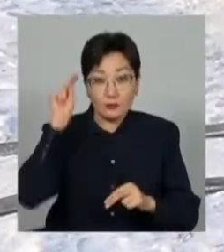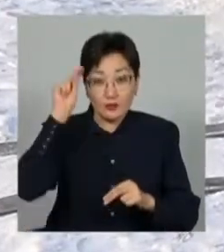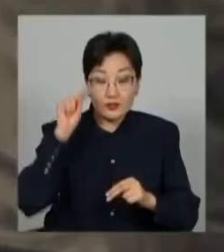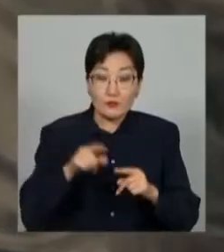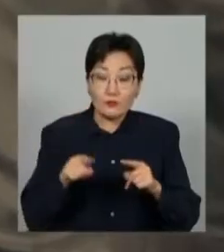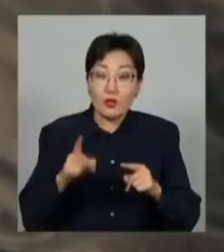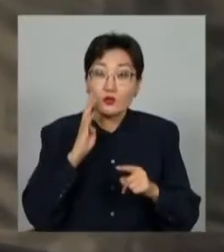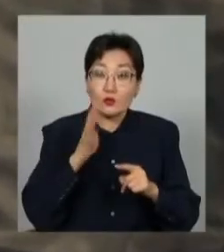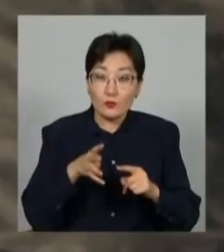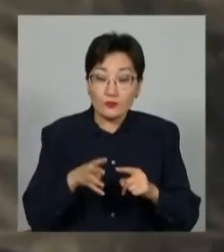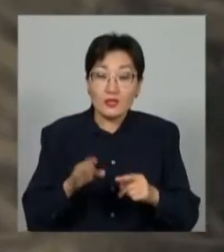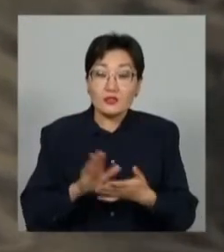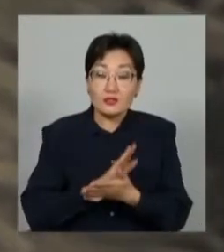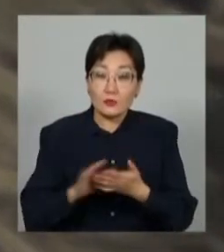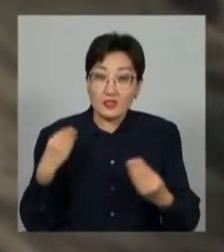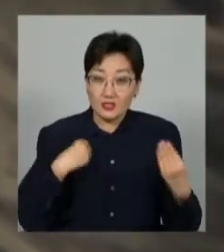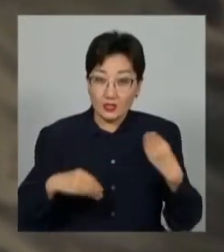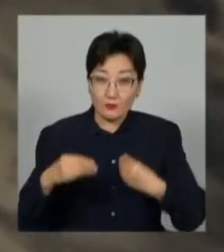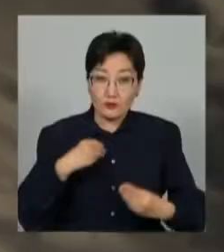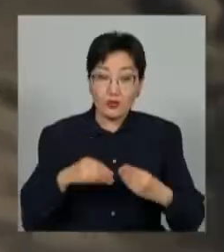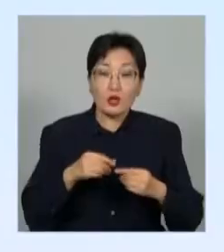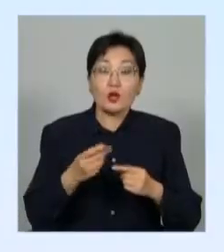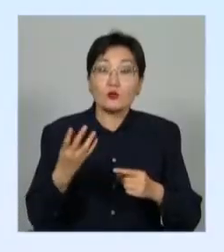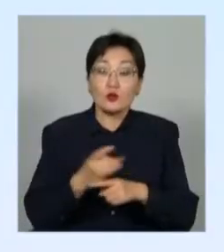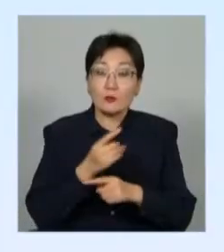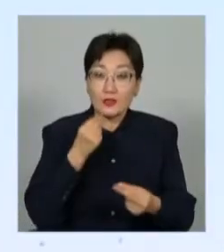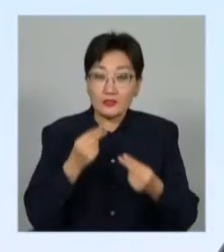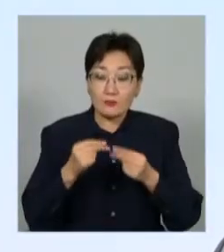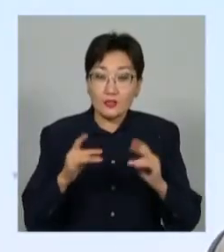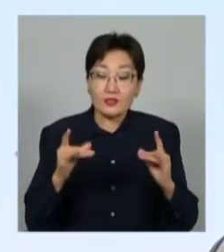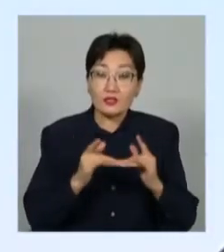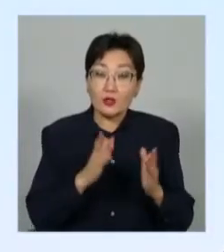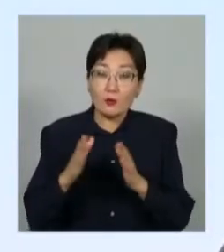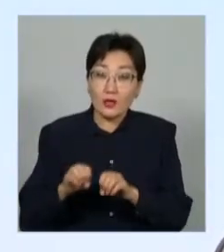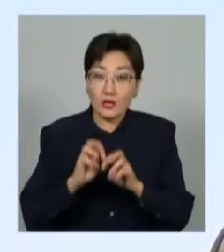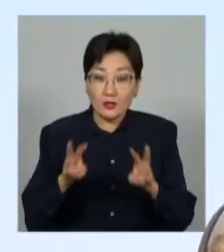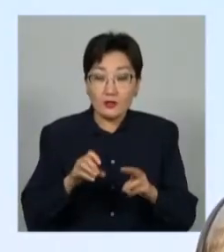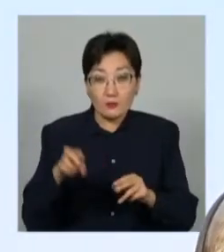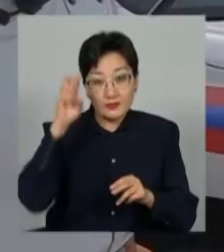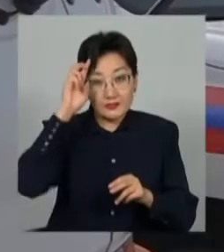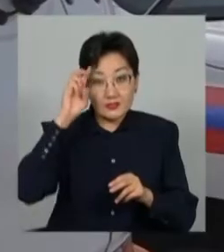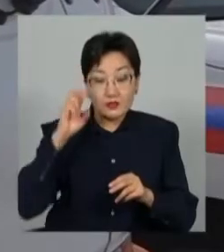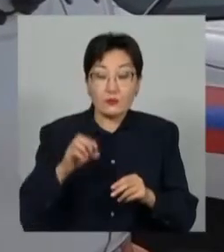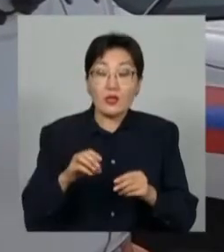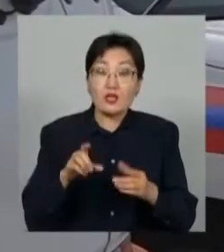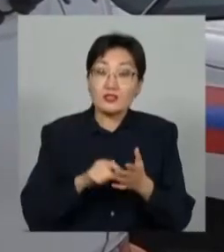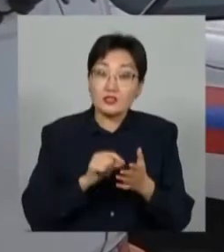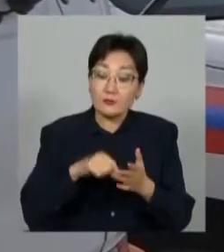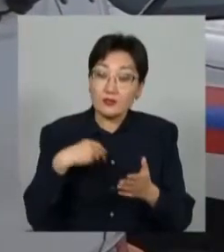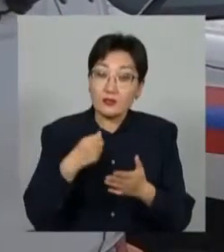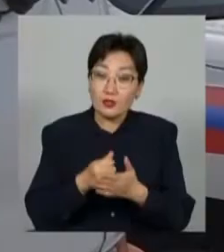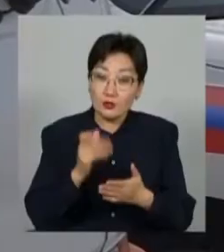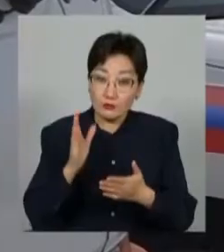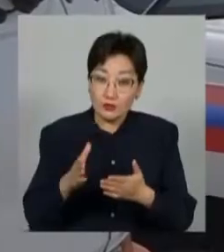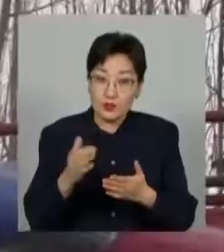кезеңінің 4 жылында тегін киім-кешекпен, 4 мезгіл тамақпен, жатақханамен қамтылады және мемлекеттік шәкіртақы төленеді.